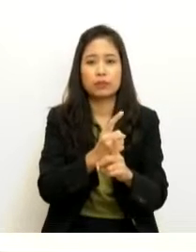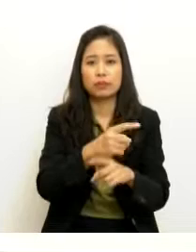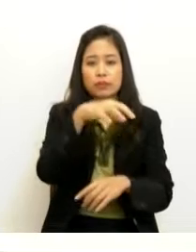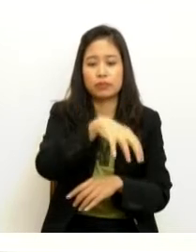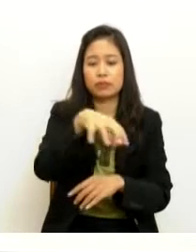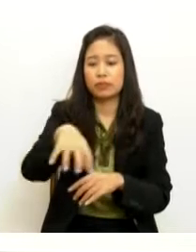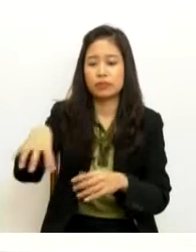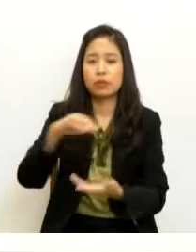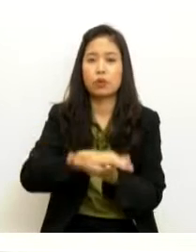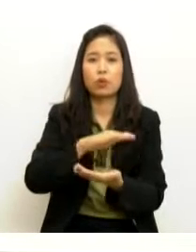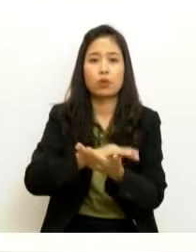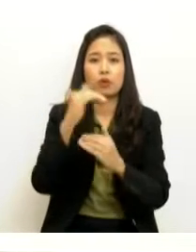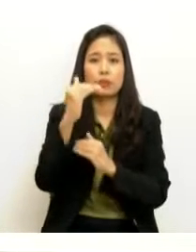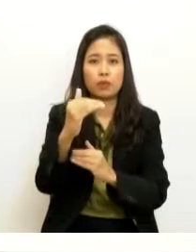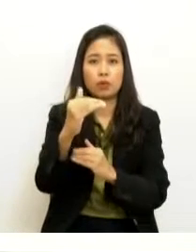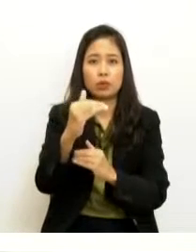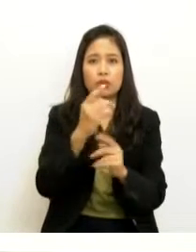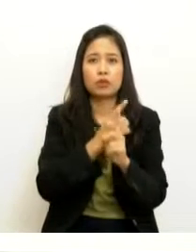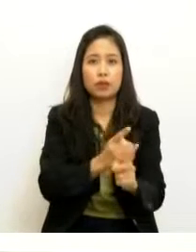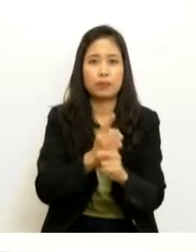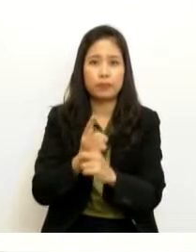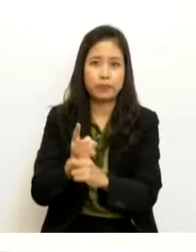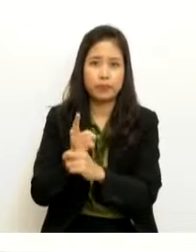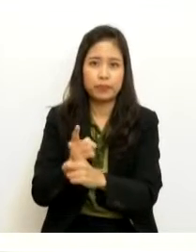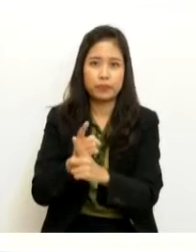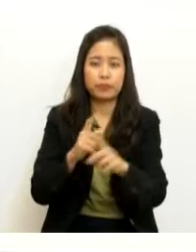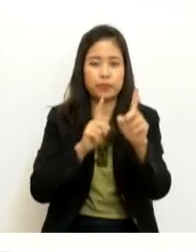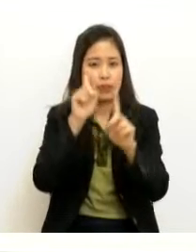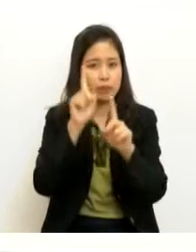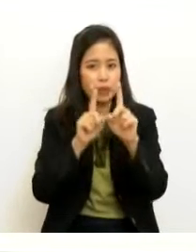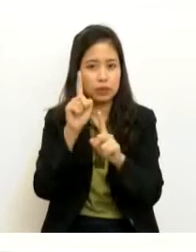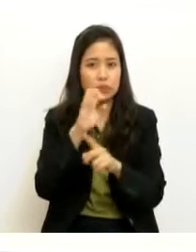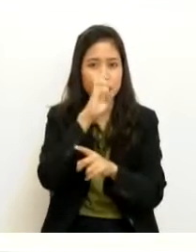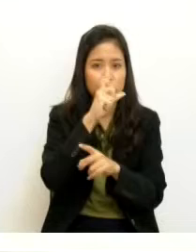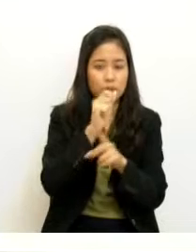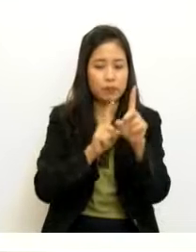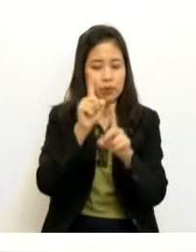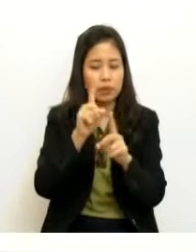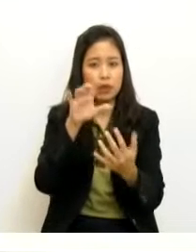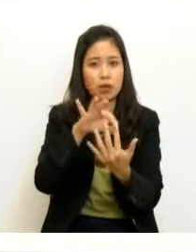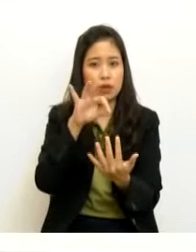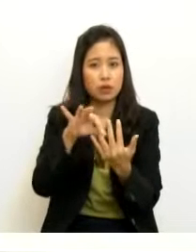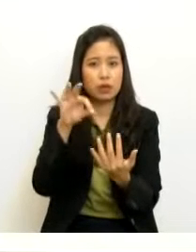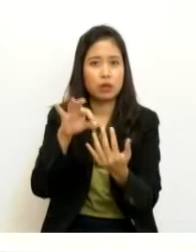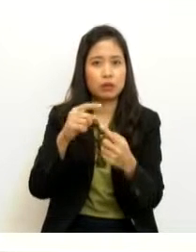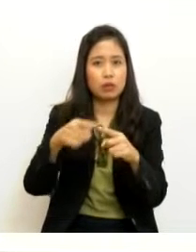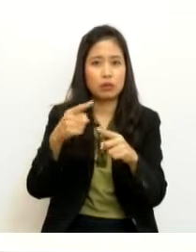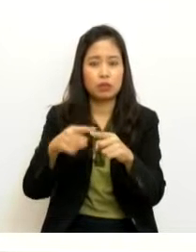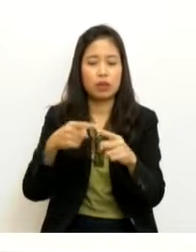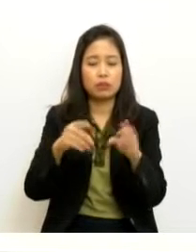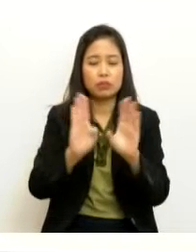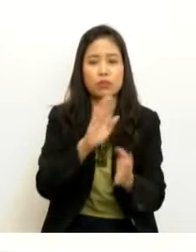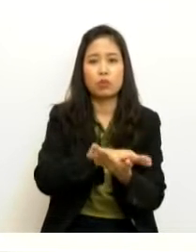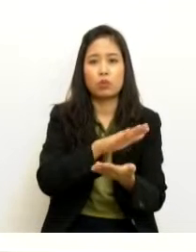คนกำหนดรวมไปถึงองค์ประกอบในการที่จะประเมินหรือคัดเลือกว่าจะดูจากองค์ประกอบอะไรต่างๆเหล่านี้เ